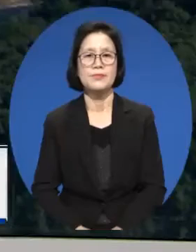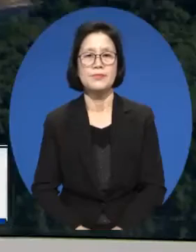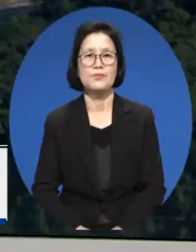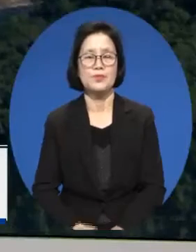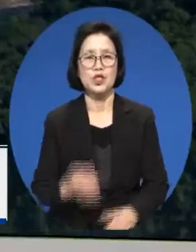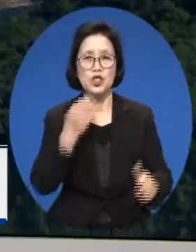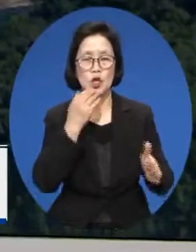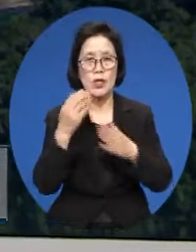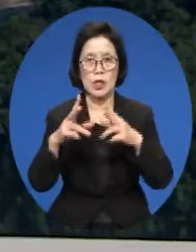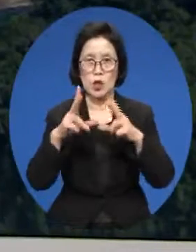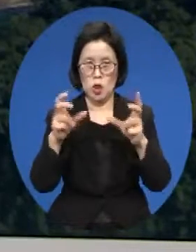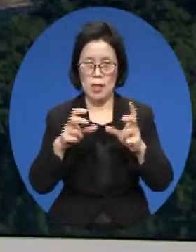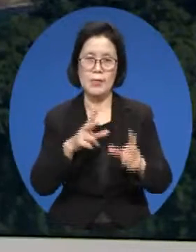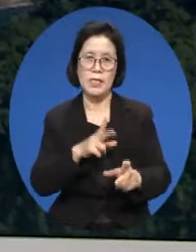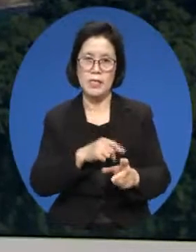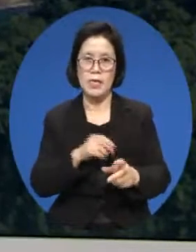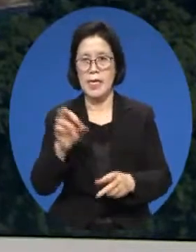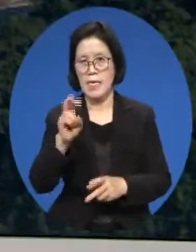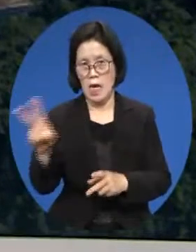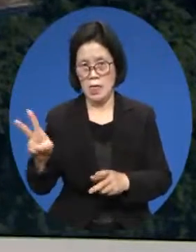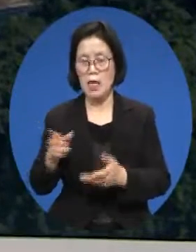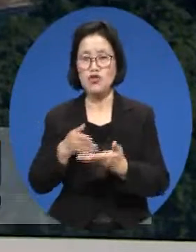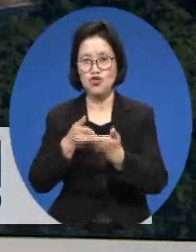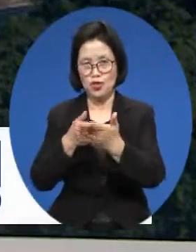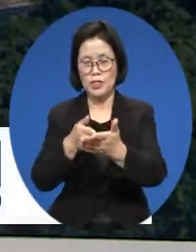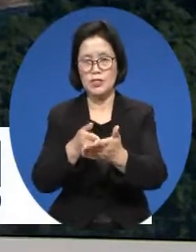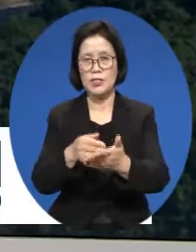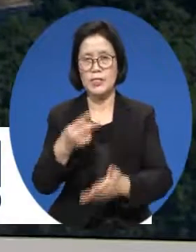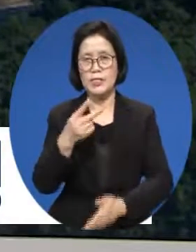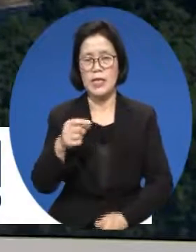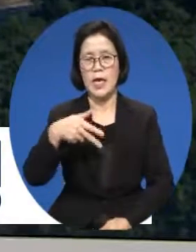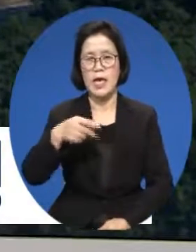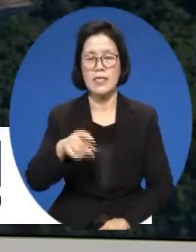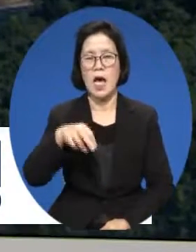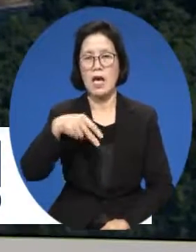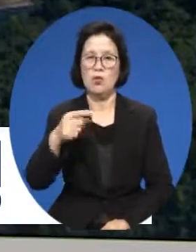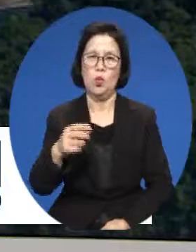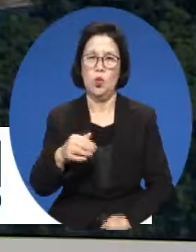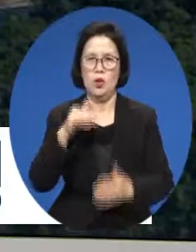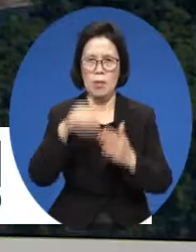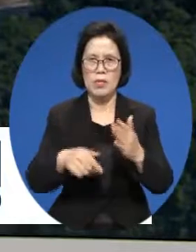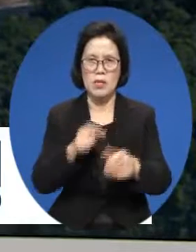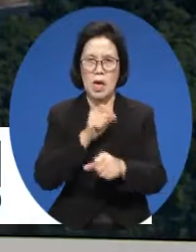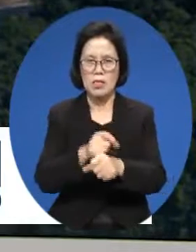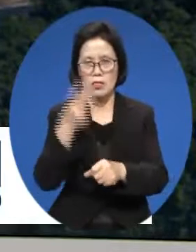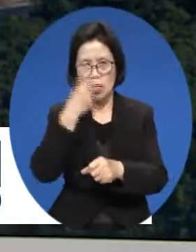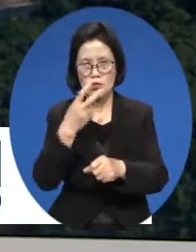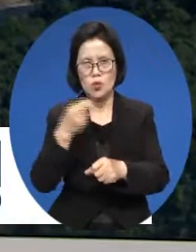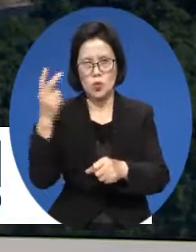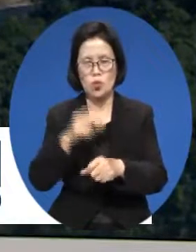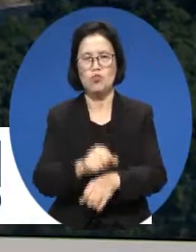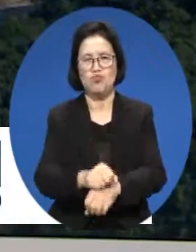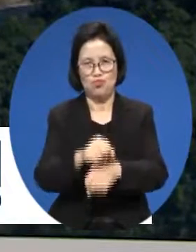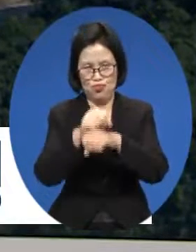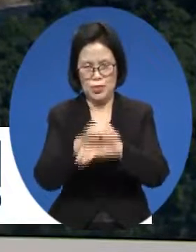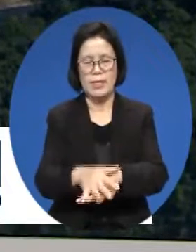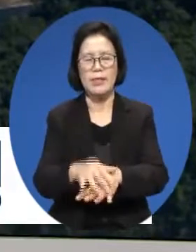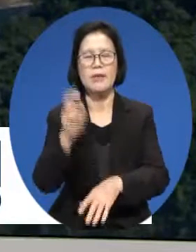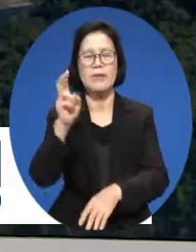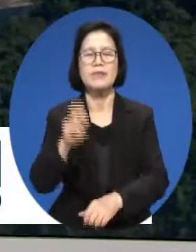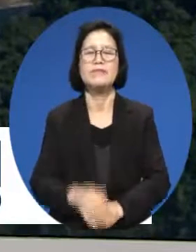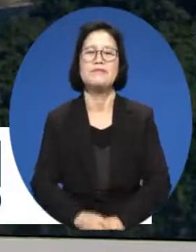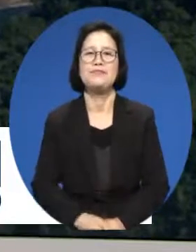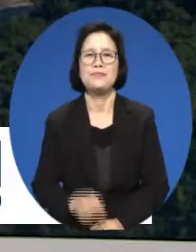경기도 성남시 의 후에 야당이 추진하고 있는 대장동 개발사업 행정사무 조사가 또 무산 될 것으로 보입니다